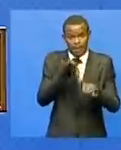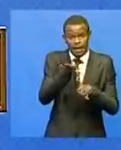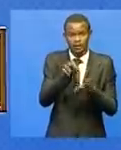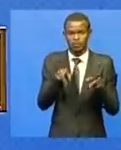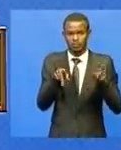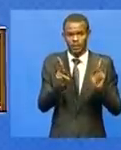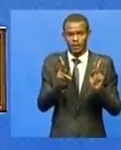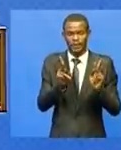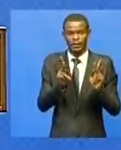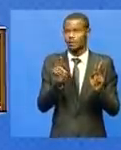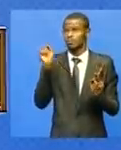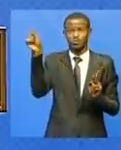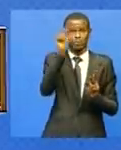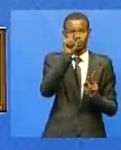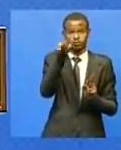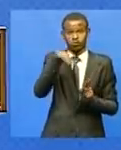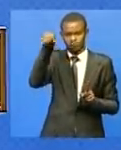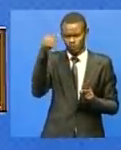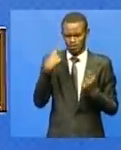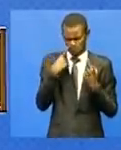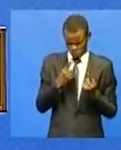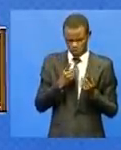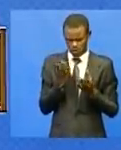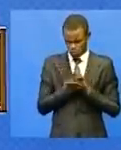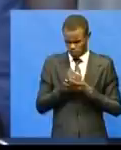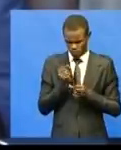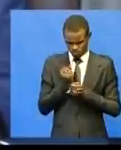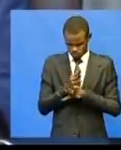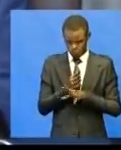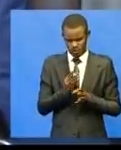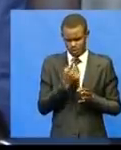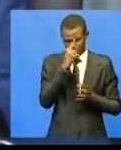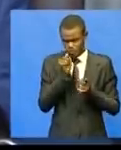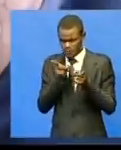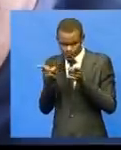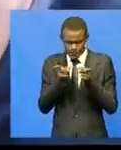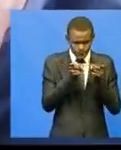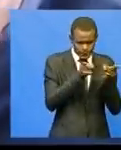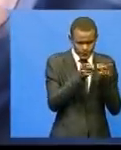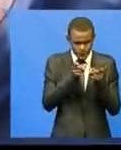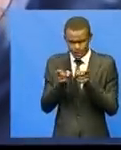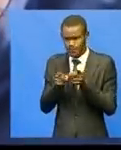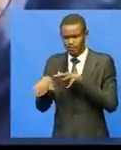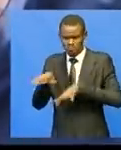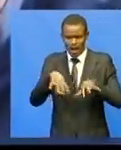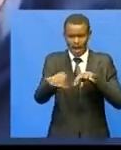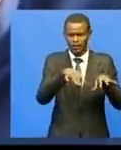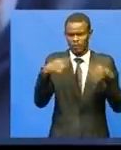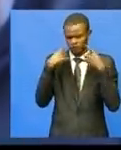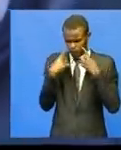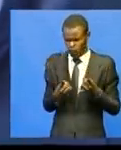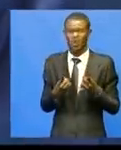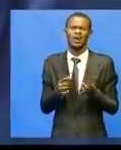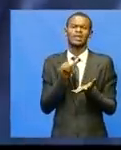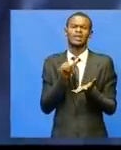la confiance de partenaires, d'améliorer les climats des affaires et d'être éligible à la poursuite du programme avec le